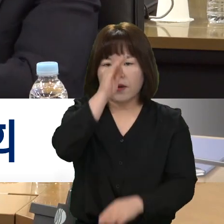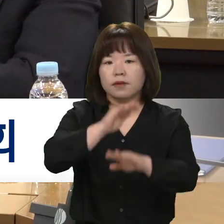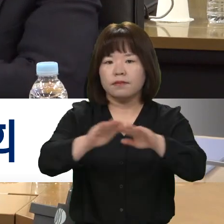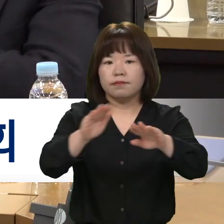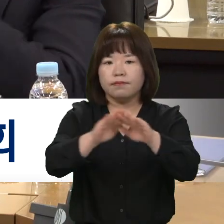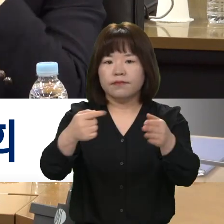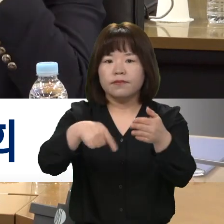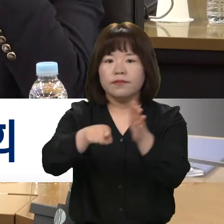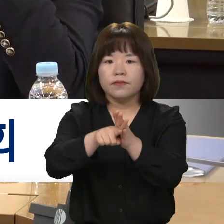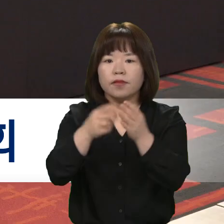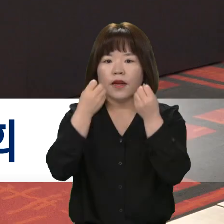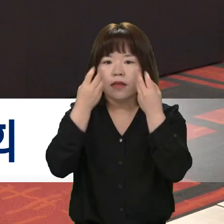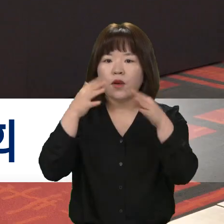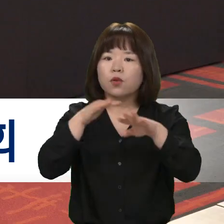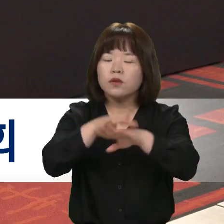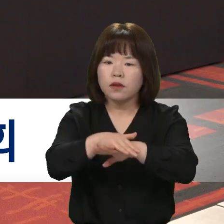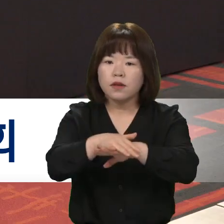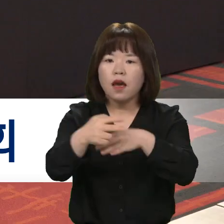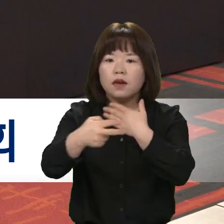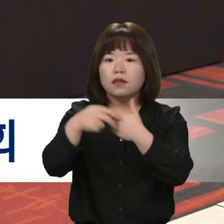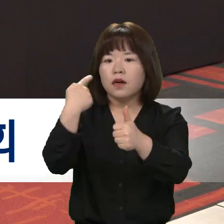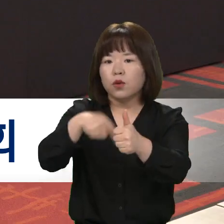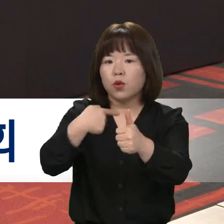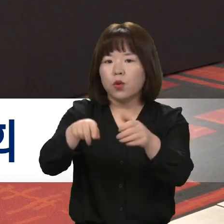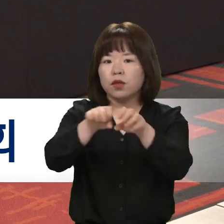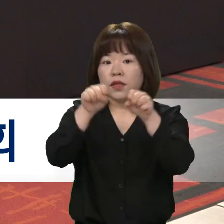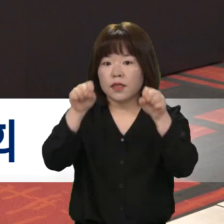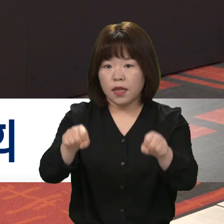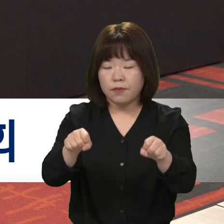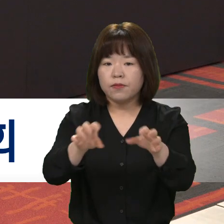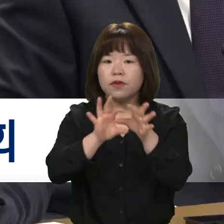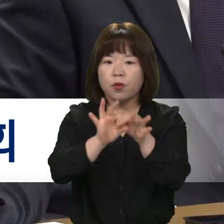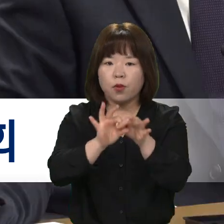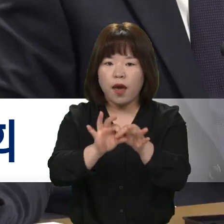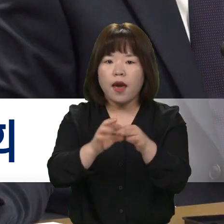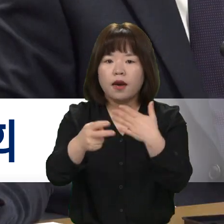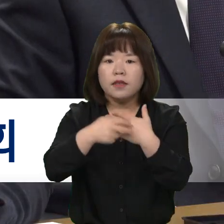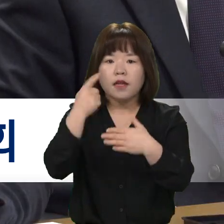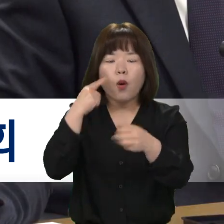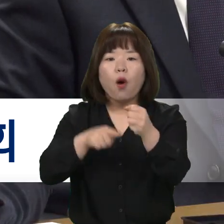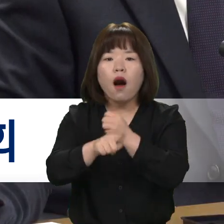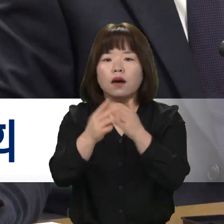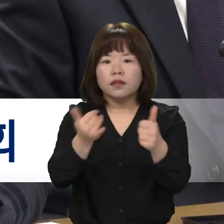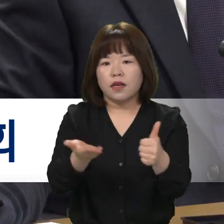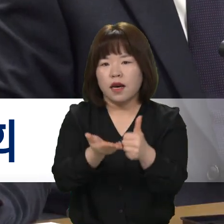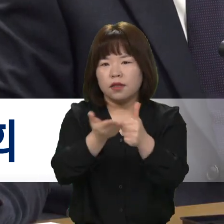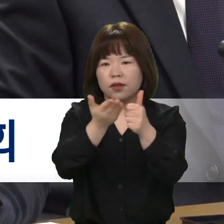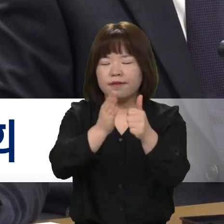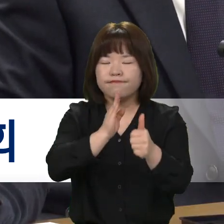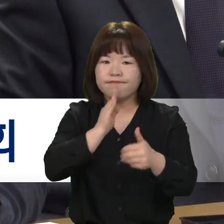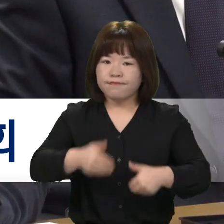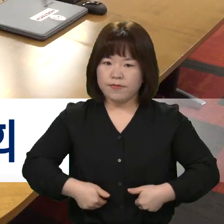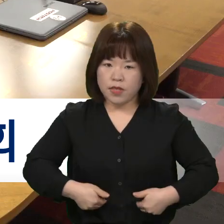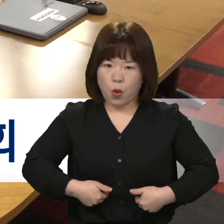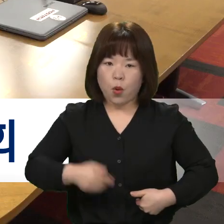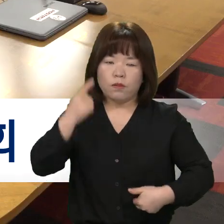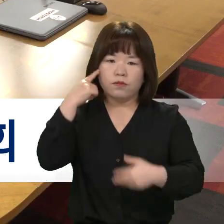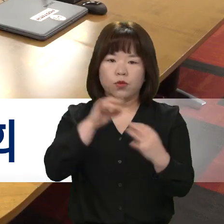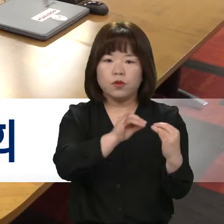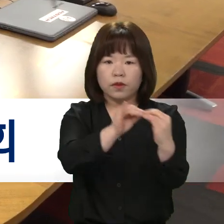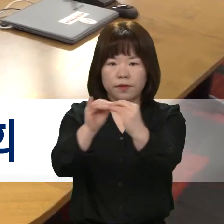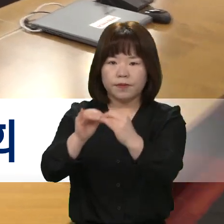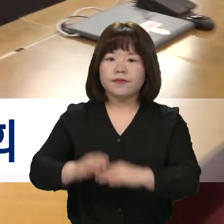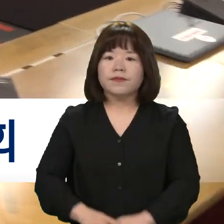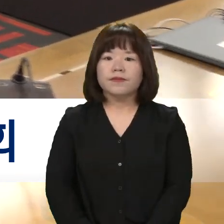주도적으로 대응하기 위해 새로운 형태의 의학 교육 시스템을 통한 의사과학자 양성이 절실히 필요하다는데